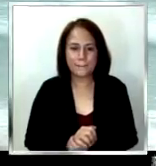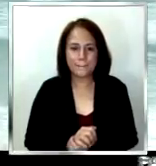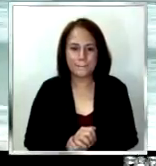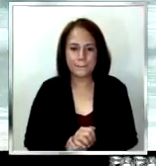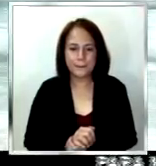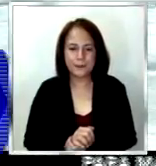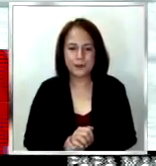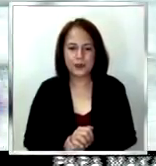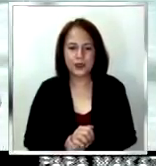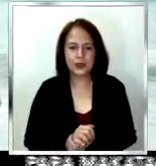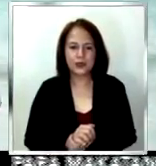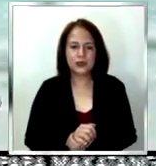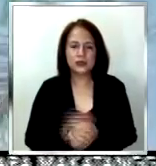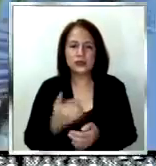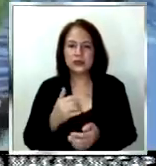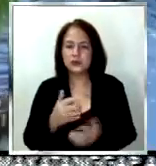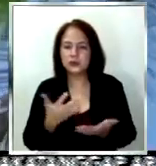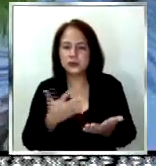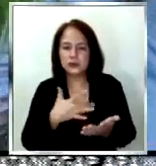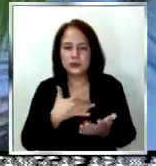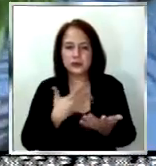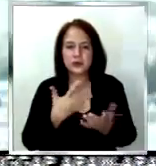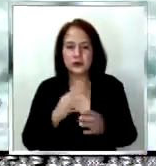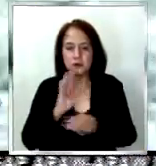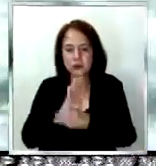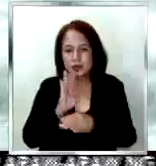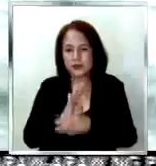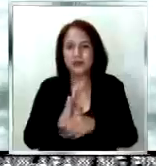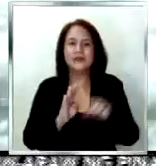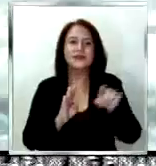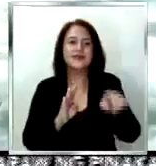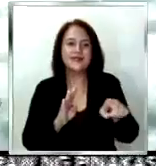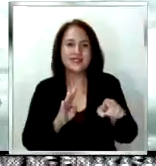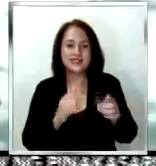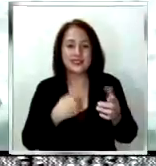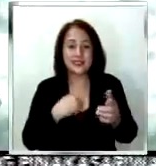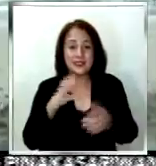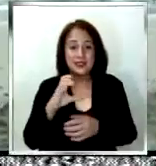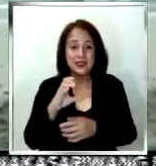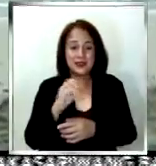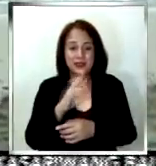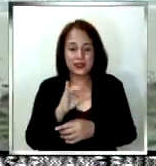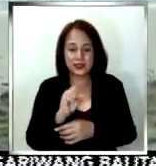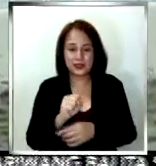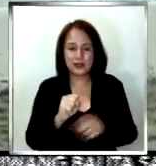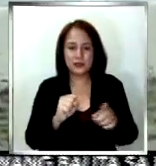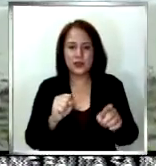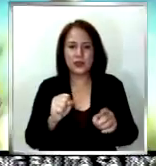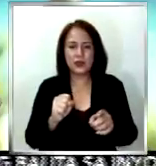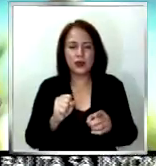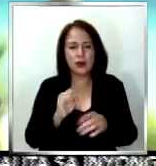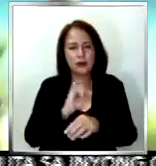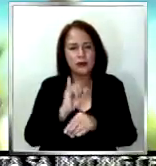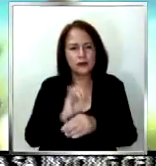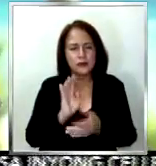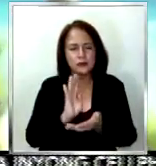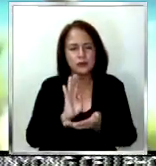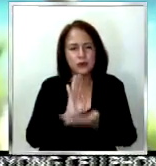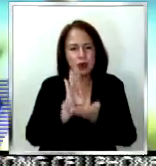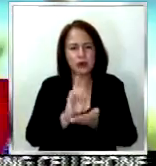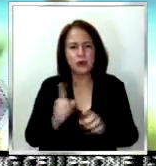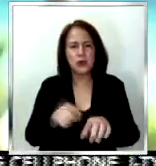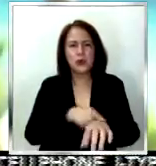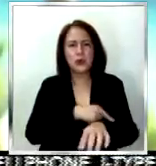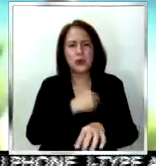Ninanamnam ng negosyanteng si Chris Lingbawan ang ganda ng isla ng Boracay, lalo't matagal na rin siyang hindi nakabiyahe. Hi, salamat. Para